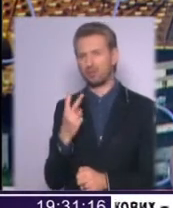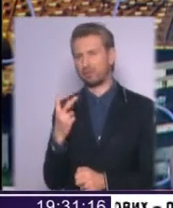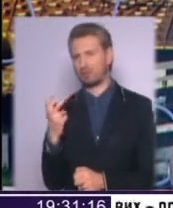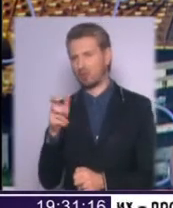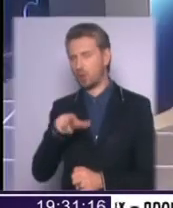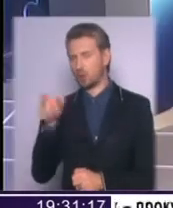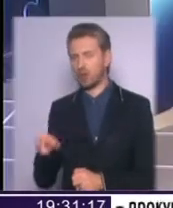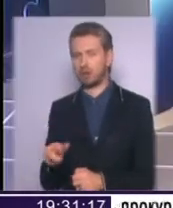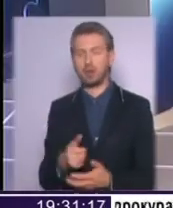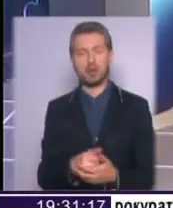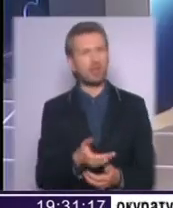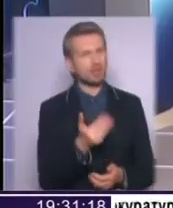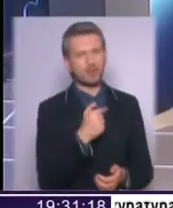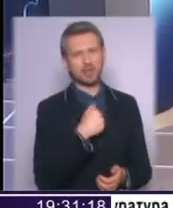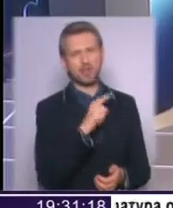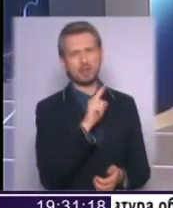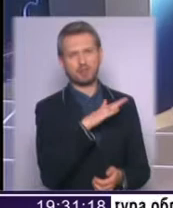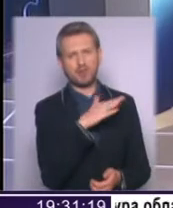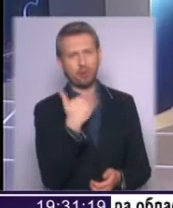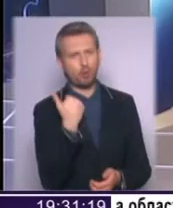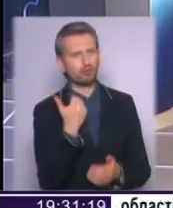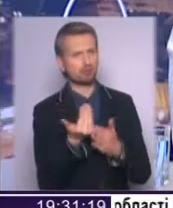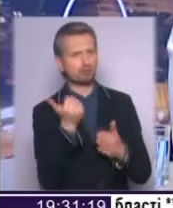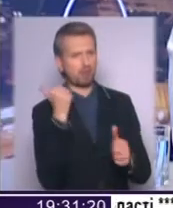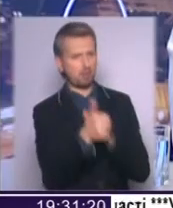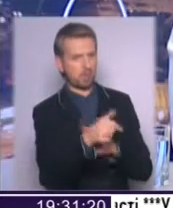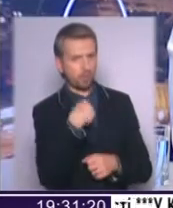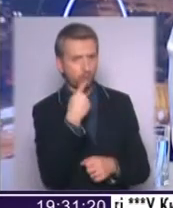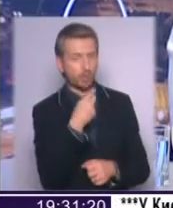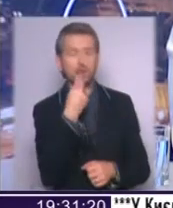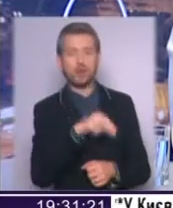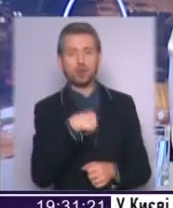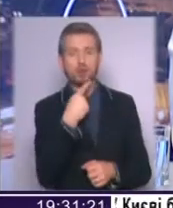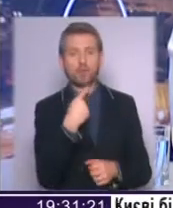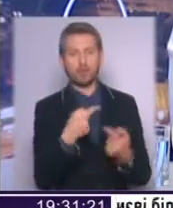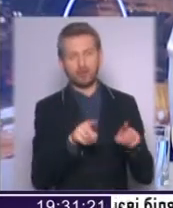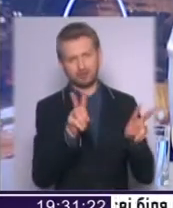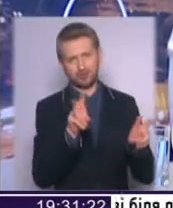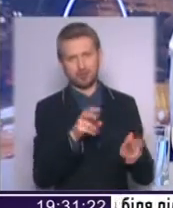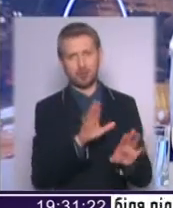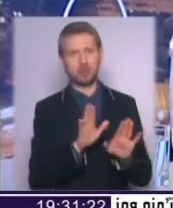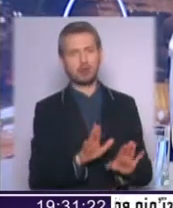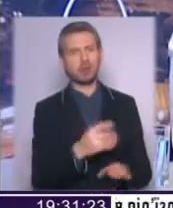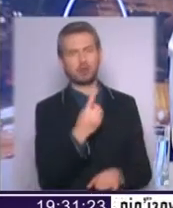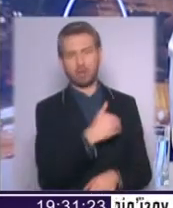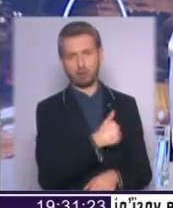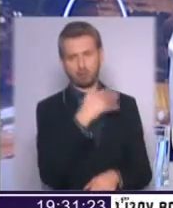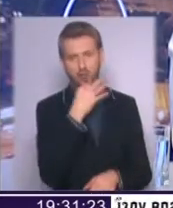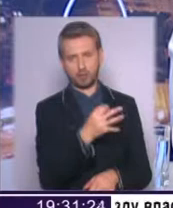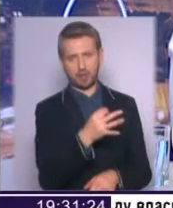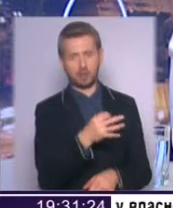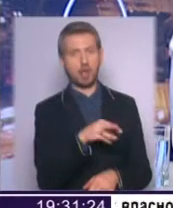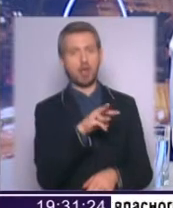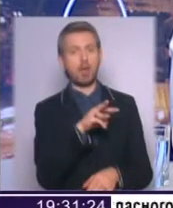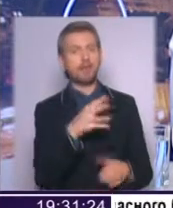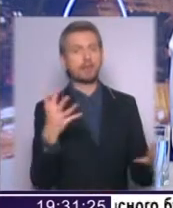давайте, я не хочу загадувати говорити наперед, краще говорити навіть на інші теми. Просто тільки одне хочу сказати, що місію з цього робити